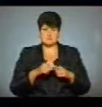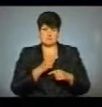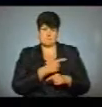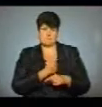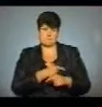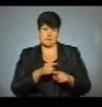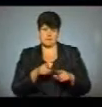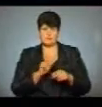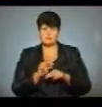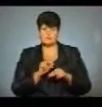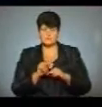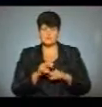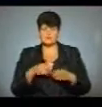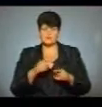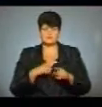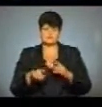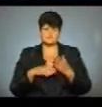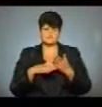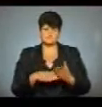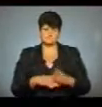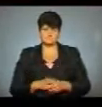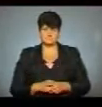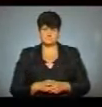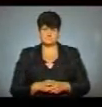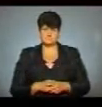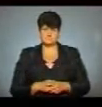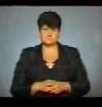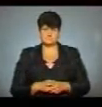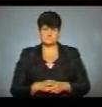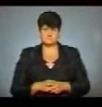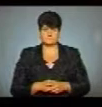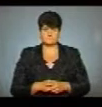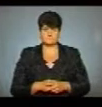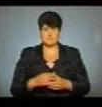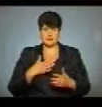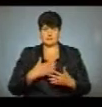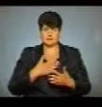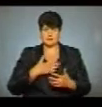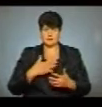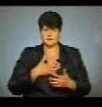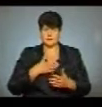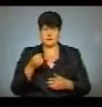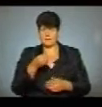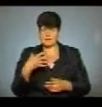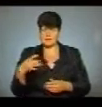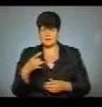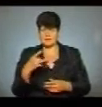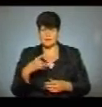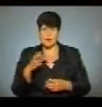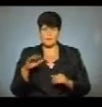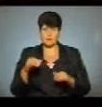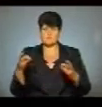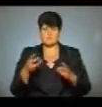надавати невідкладну допомогу. Я нажимала на грудну клітку 15 разів. Потім